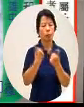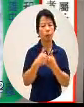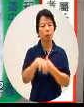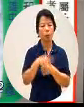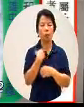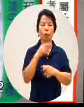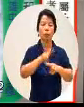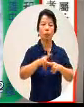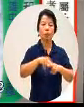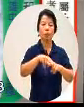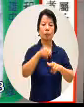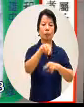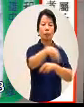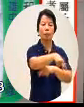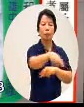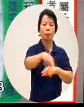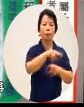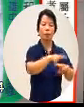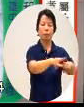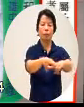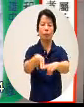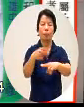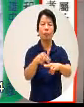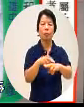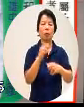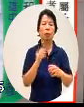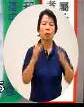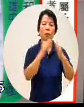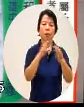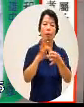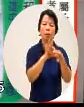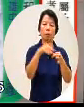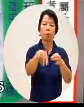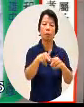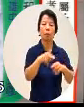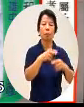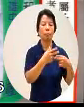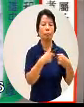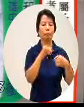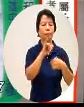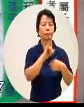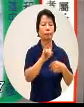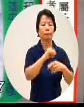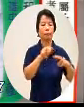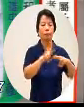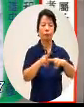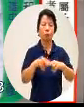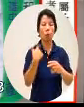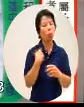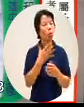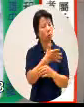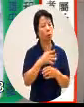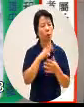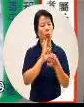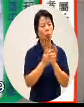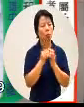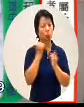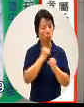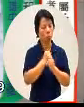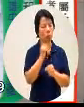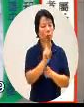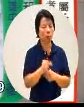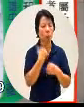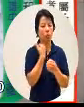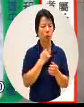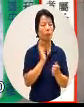前面坐在這個家屬呢蔡王玉霞旁邊我問她我可以替她做什麼她就說他們家很有錢